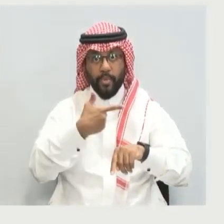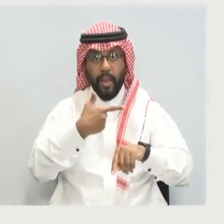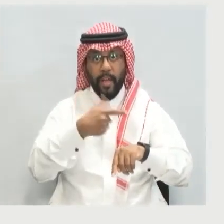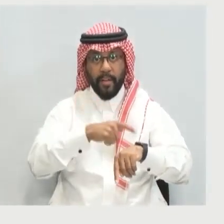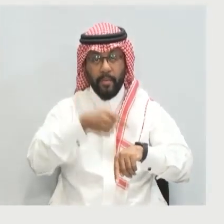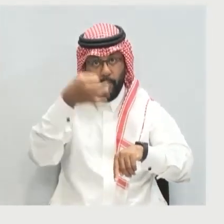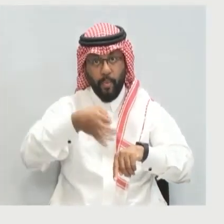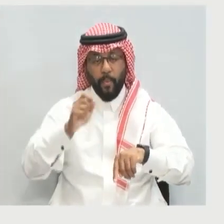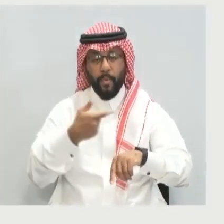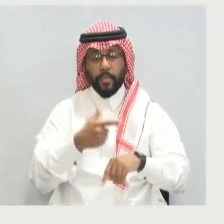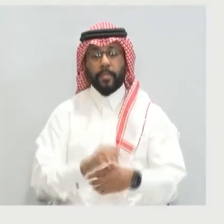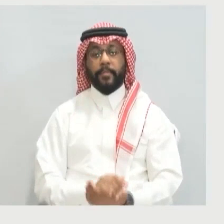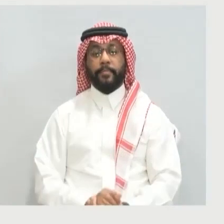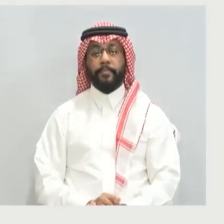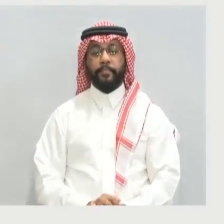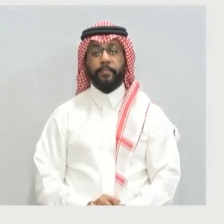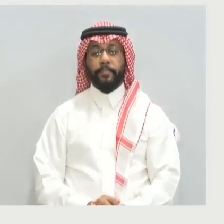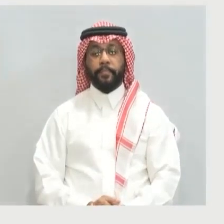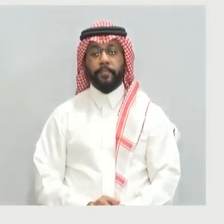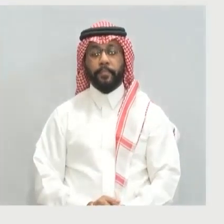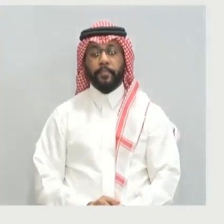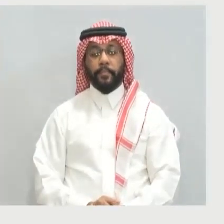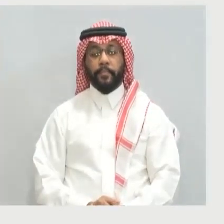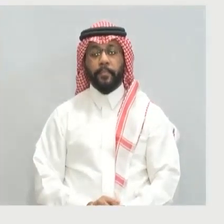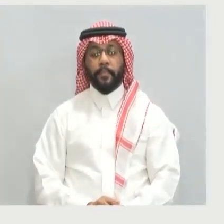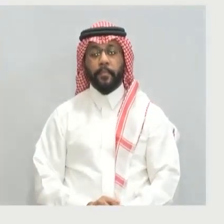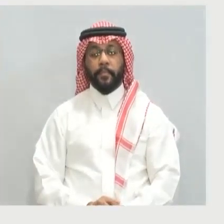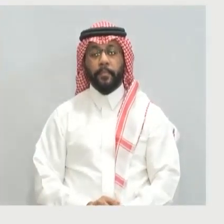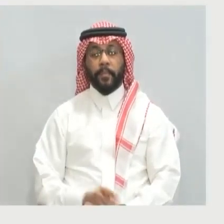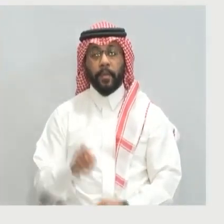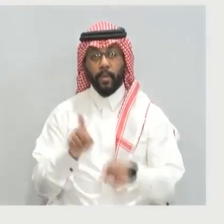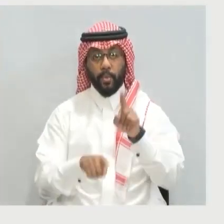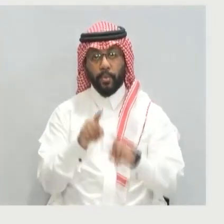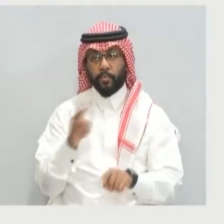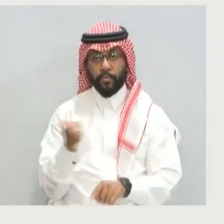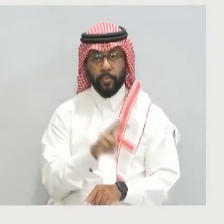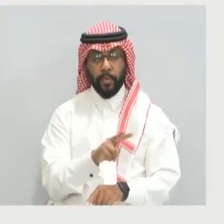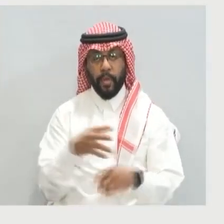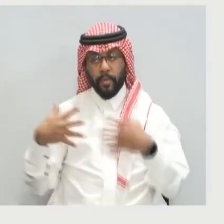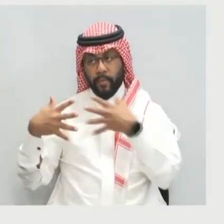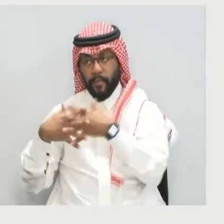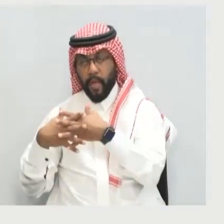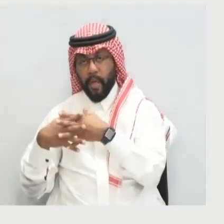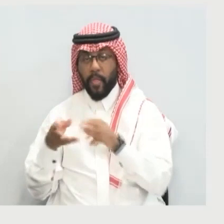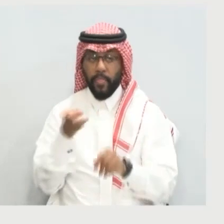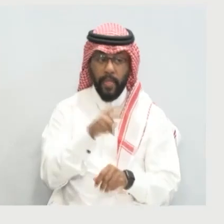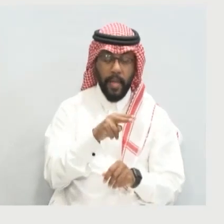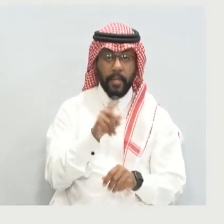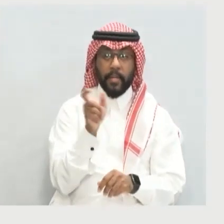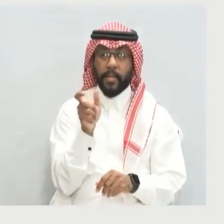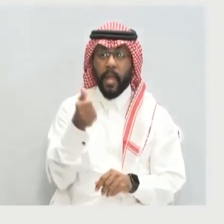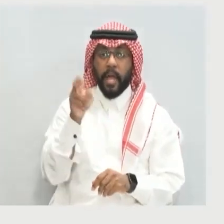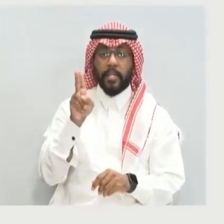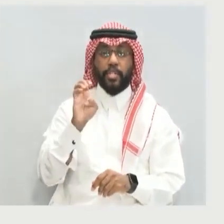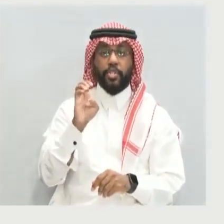لتر في الثانيه الواحده قارن بين تركيز المواد المتفاعله والمواد الناتجه خلال فتره